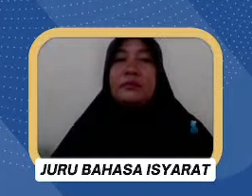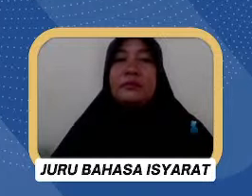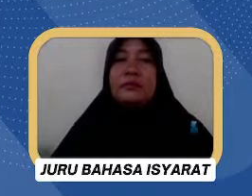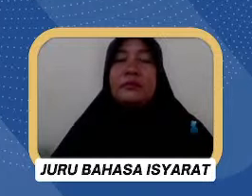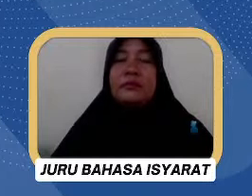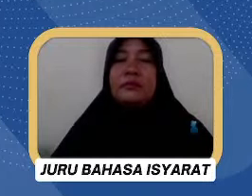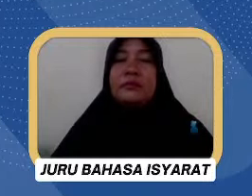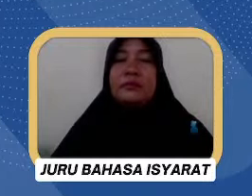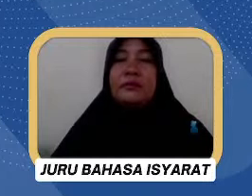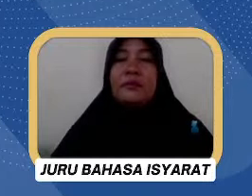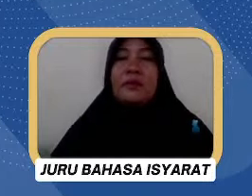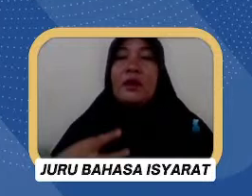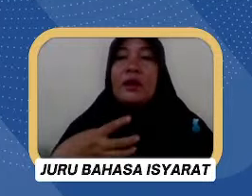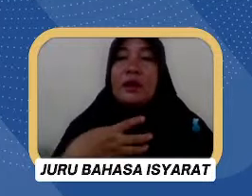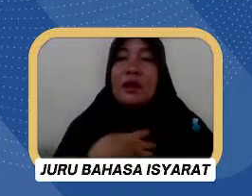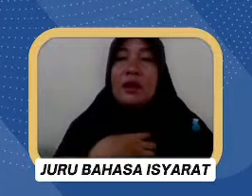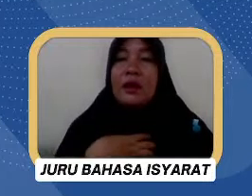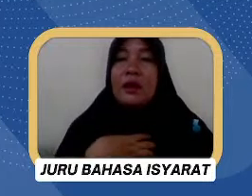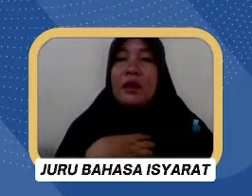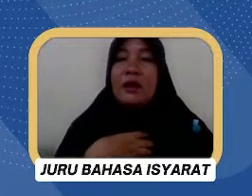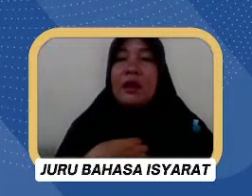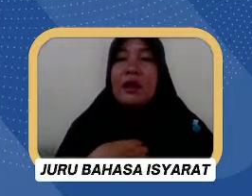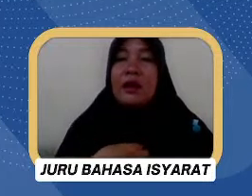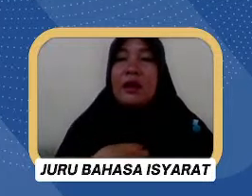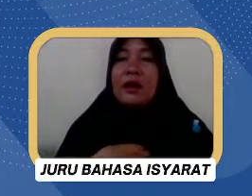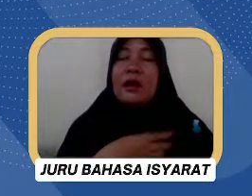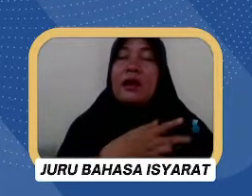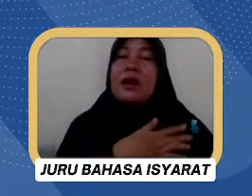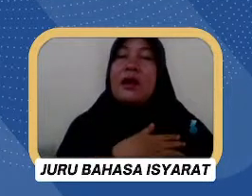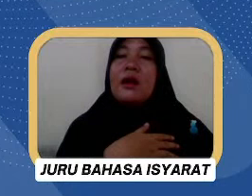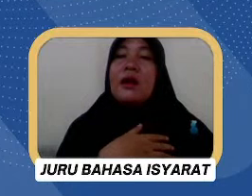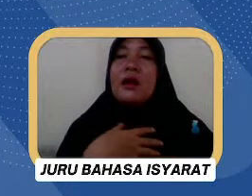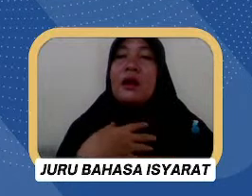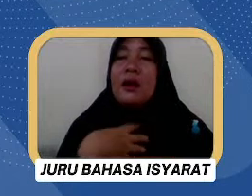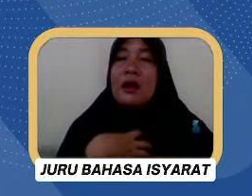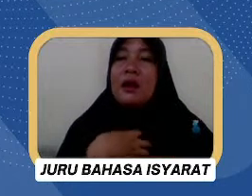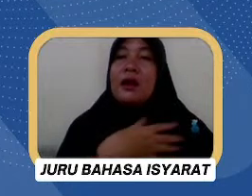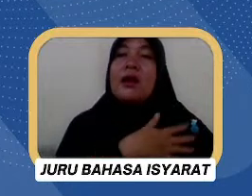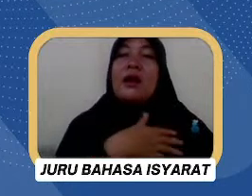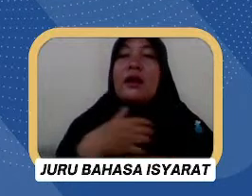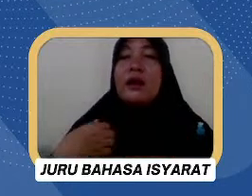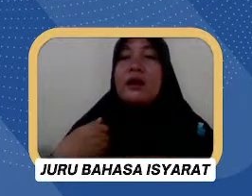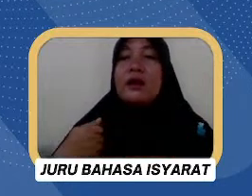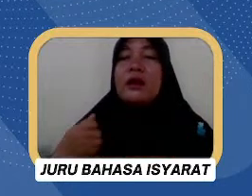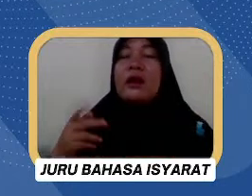Hak dan kewajiban yang jelas di sana tadi ditekankan hak-hak yang dikaitkan dengan